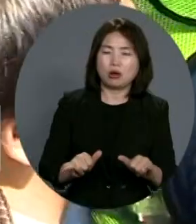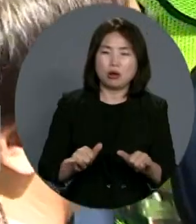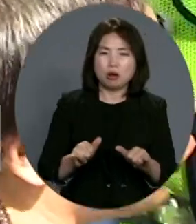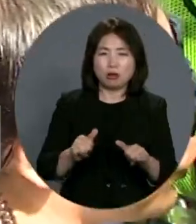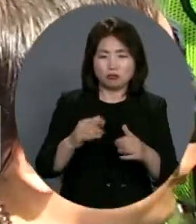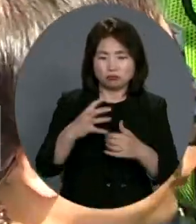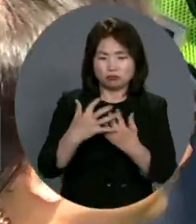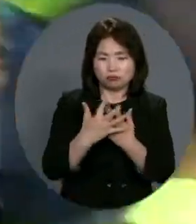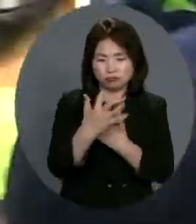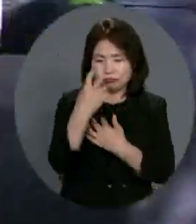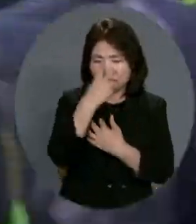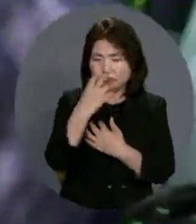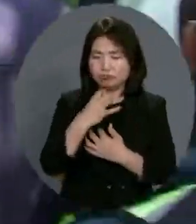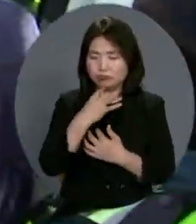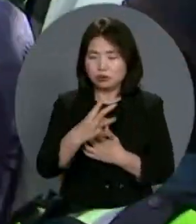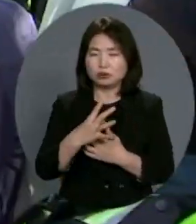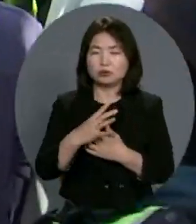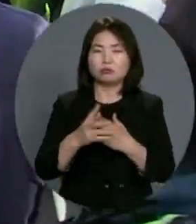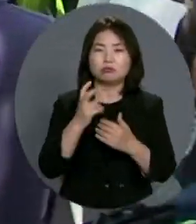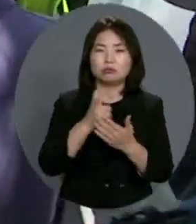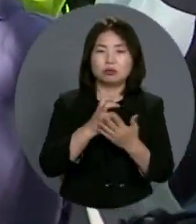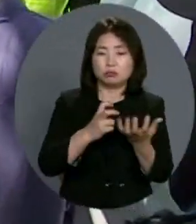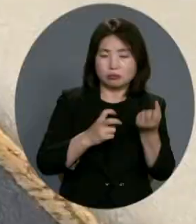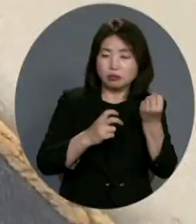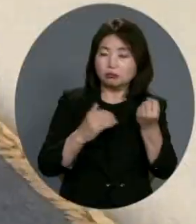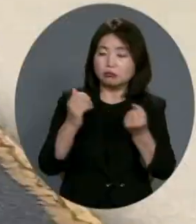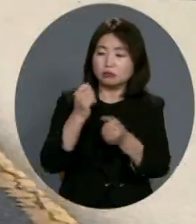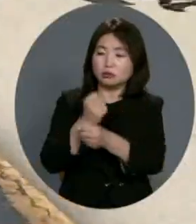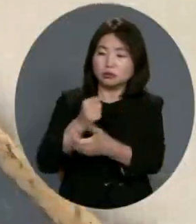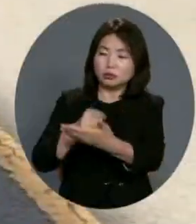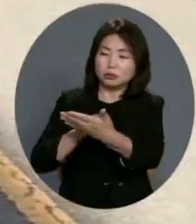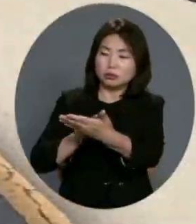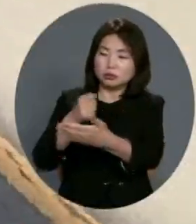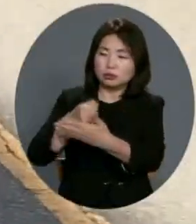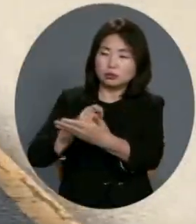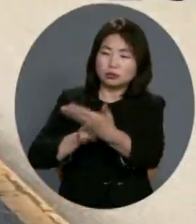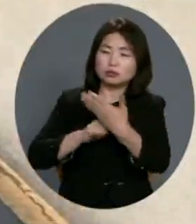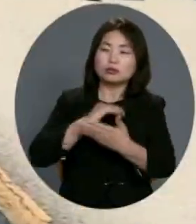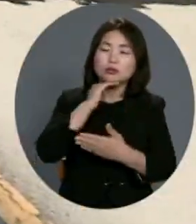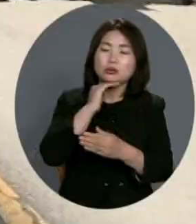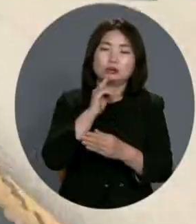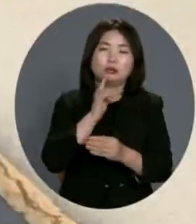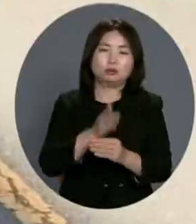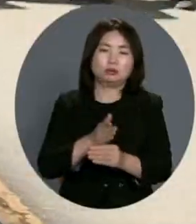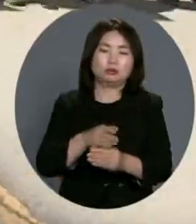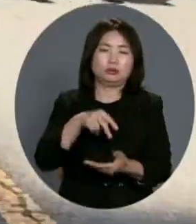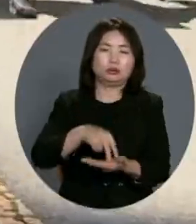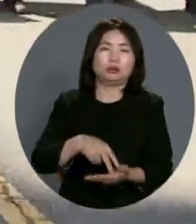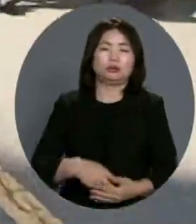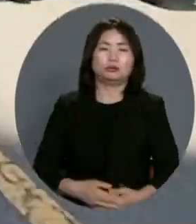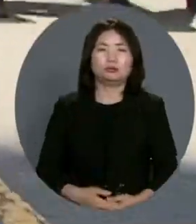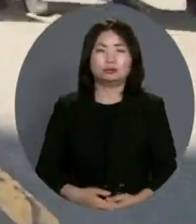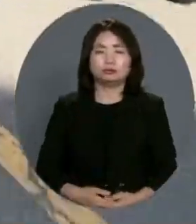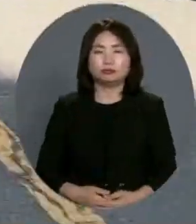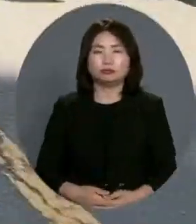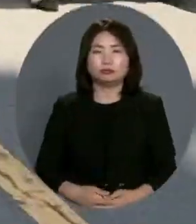통상적인 집회 관리를 했다며 법제처 해석을 기다려보겠다는 입장입니다. MBC 뉴스 손혜민입니다.